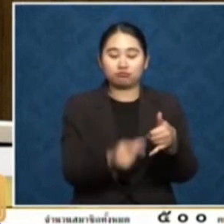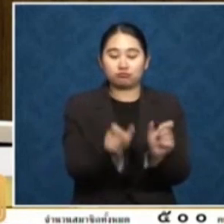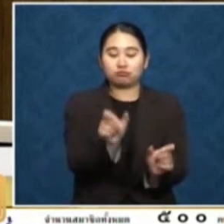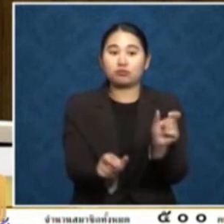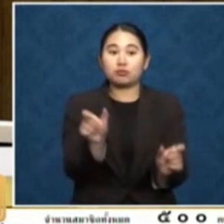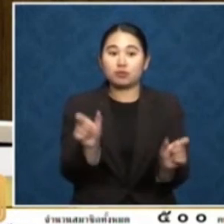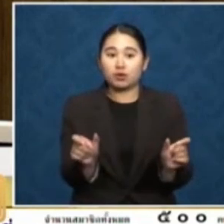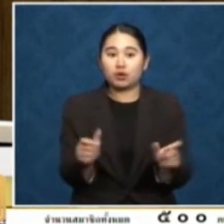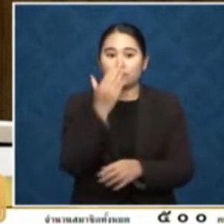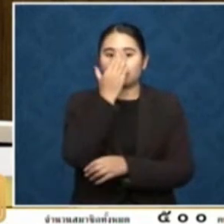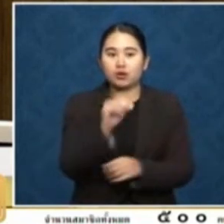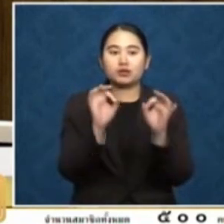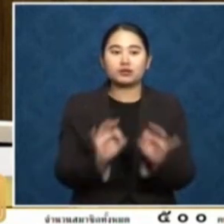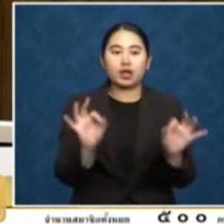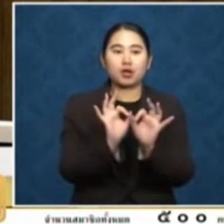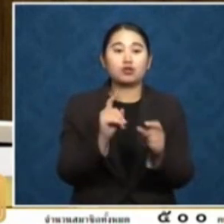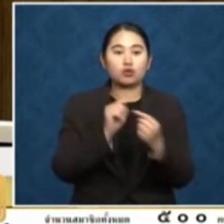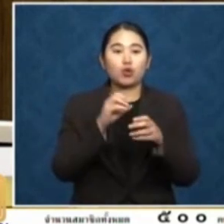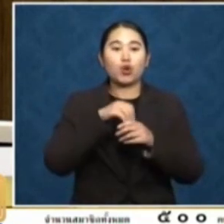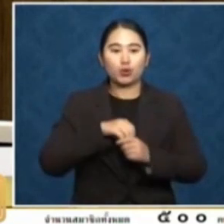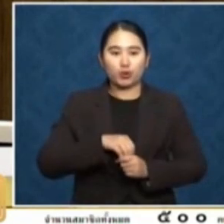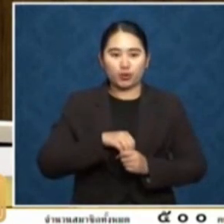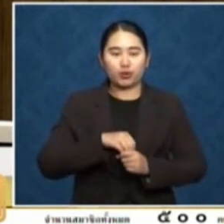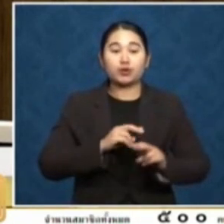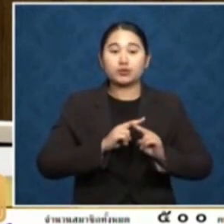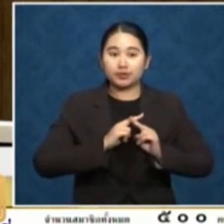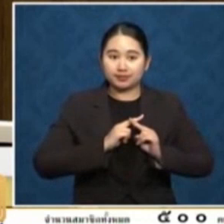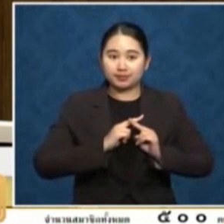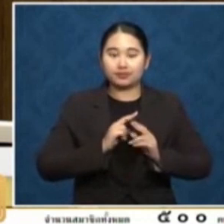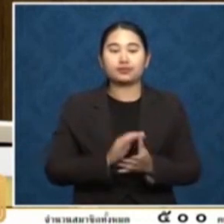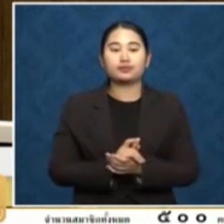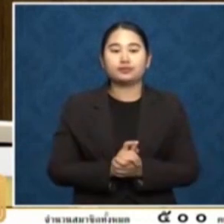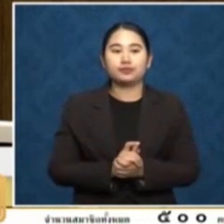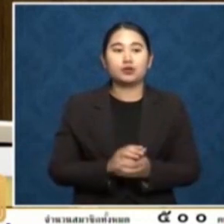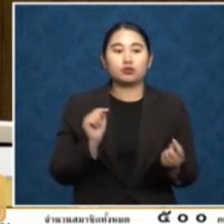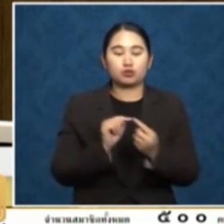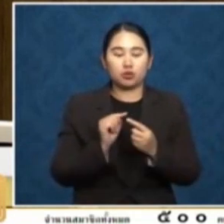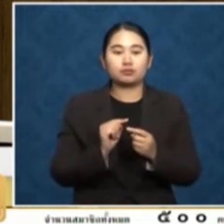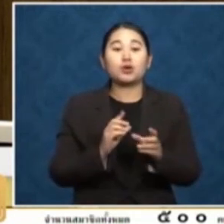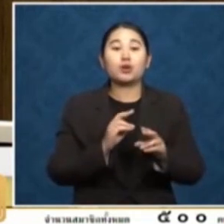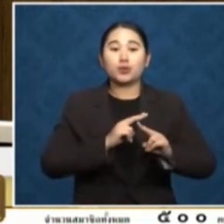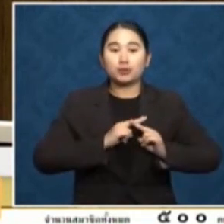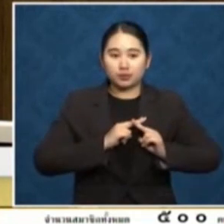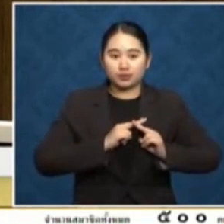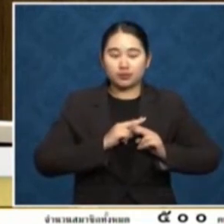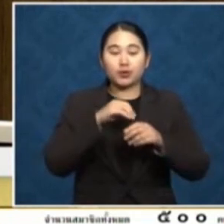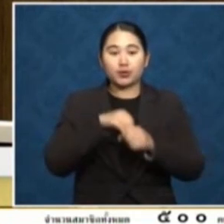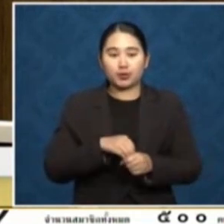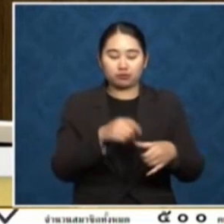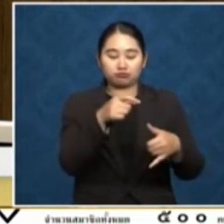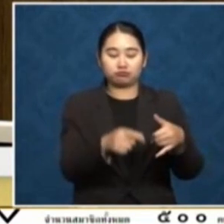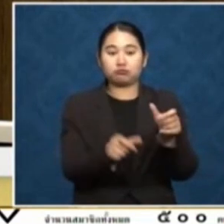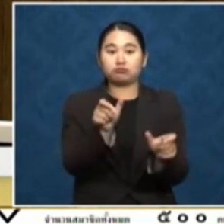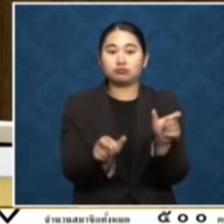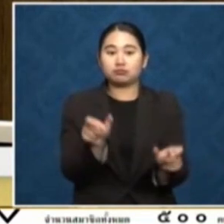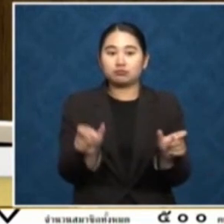ว่าอัตลักษณ์ทางเพศนั้นเป็นเรื่องสำนึกภายในของพวกเขาเป็นเรื่องส่วนบุคคลเป็นเรื่องปัจเจกบุค